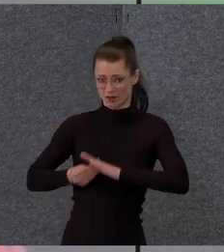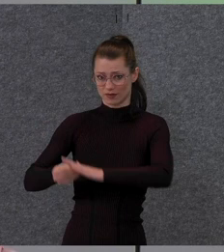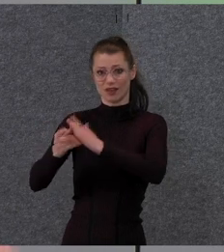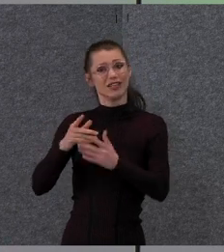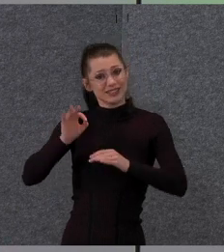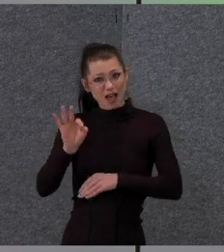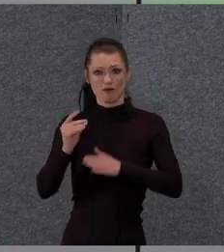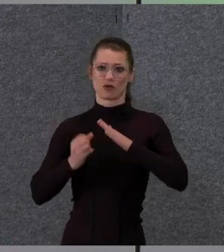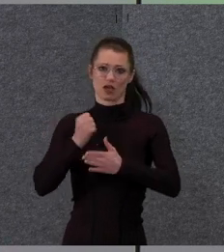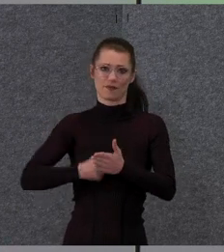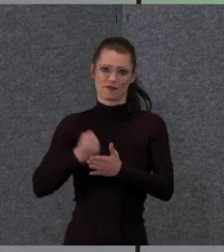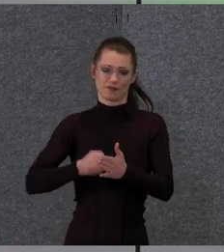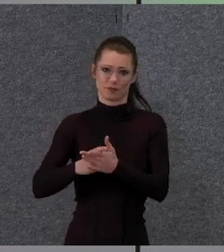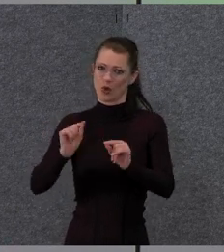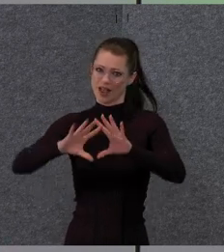ist drin.